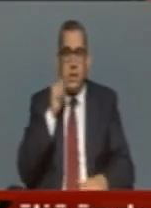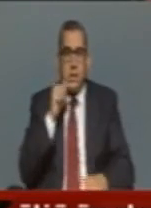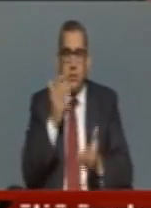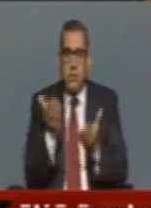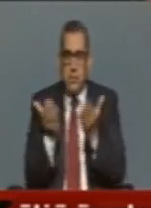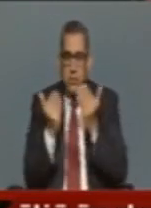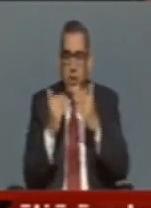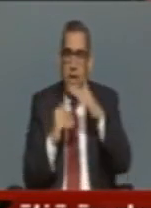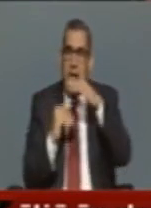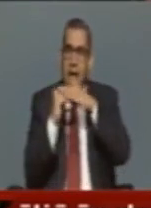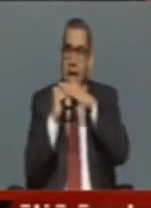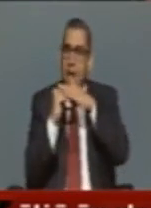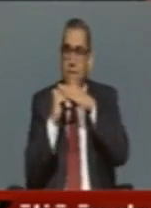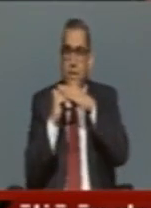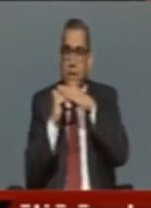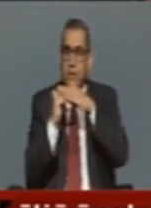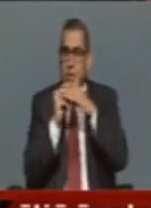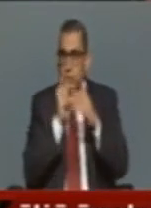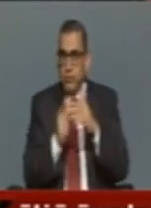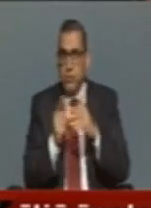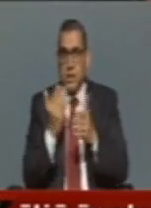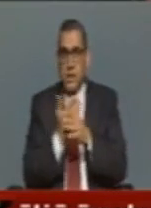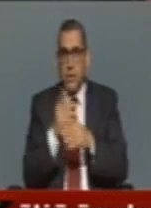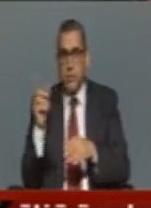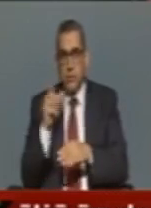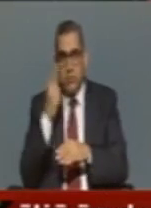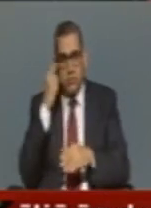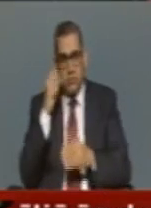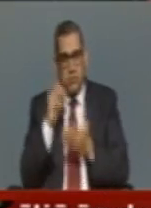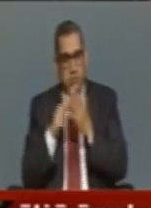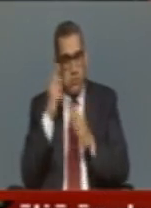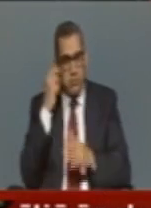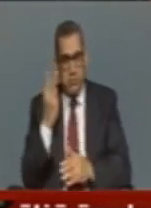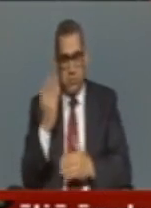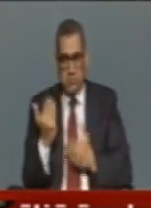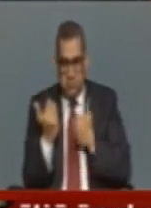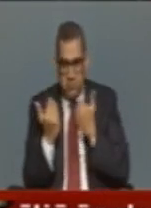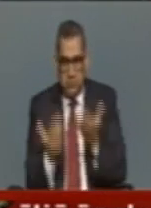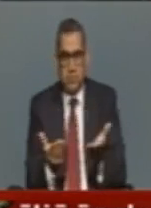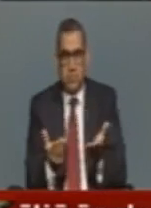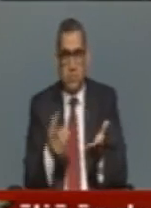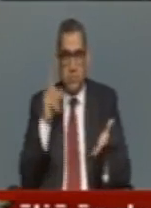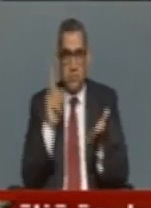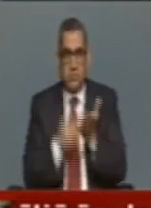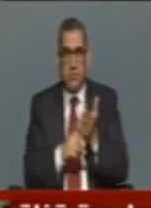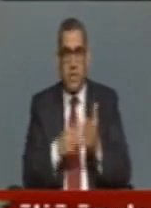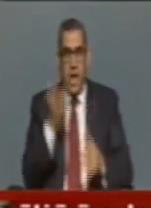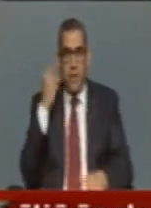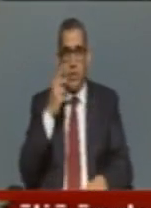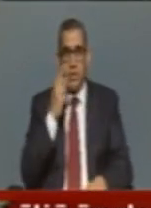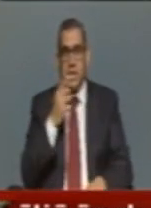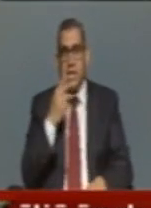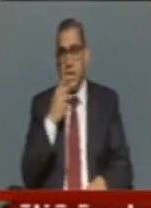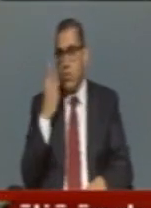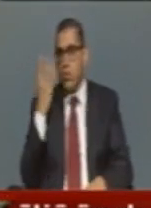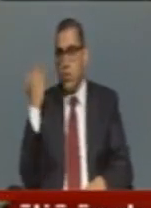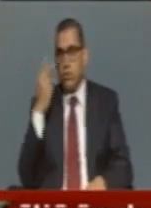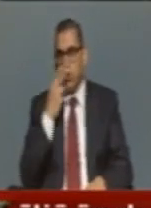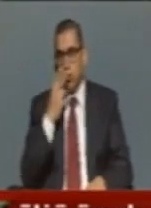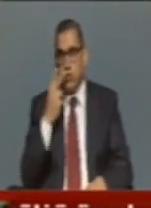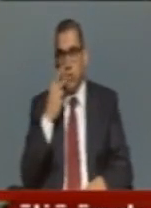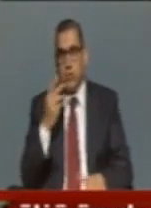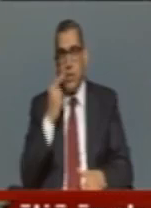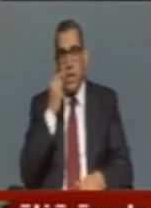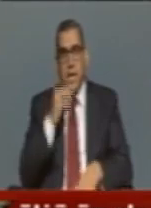فين؟ عشان النهارده ما تجيش تعمل طرح، هذا الطرح واحنا شفنا الكلام ده خلال السنوات اللي فاتت. صحيح. وشفنا ان الناس